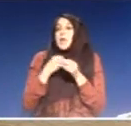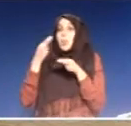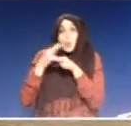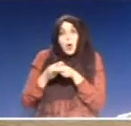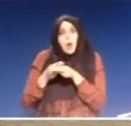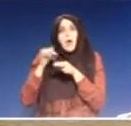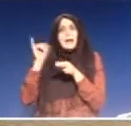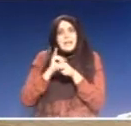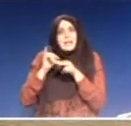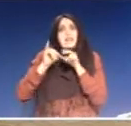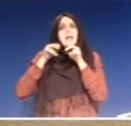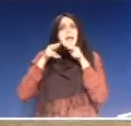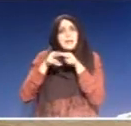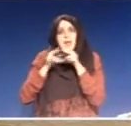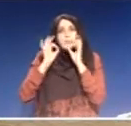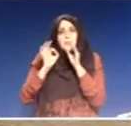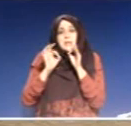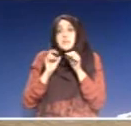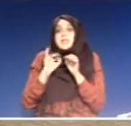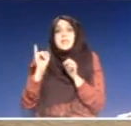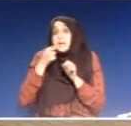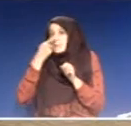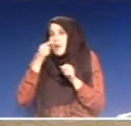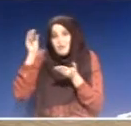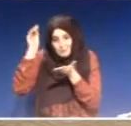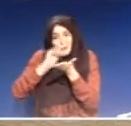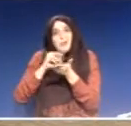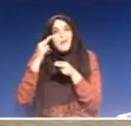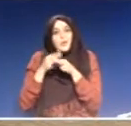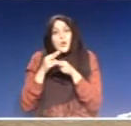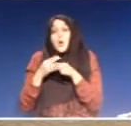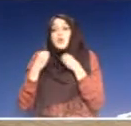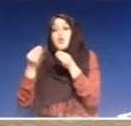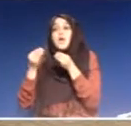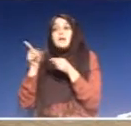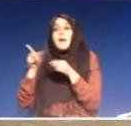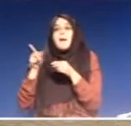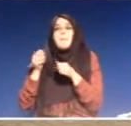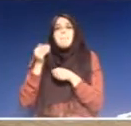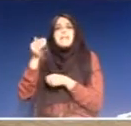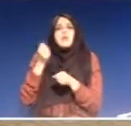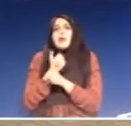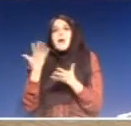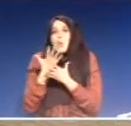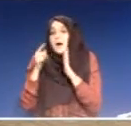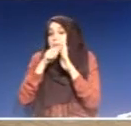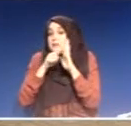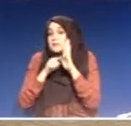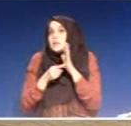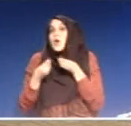ولقبه وعنوانه، ويحدد له المهمة بالدقة. إذن